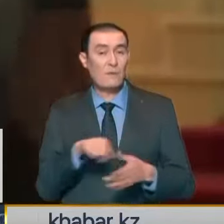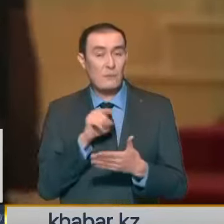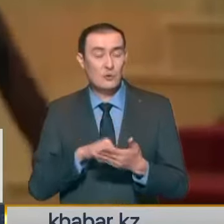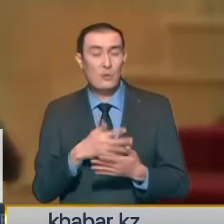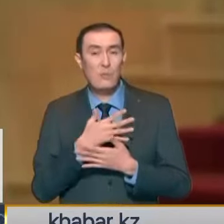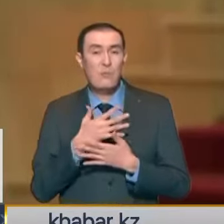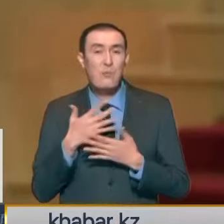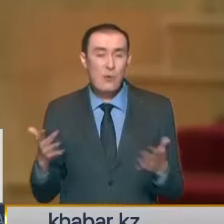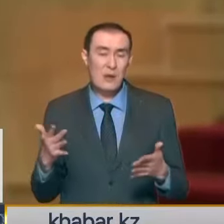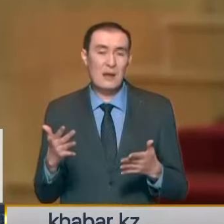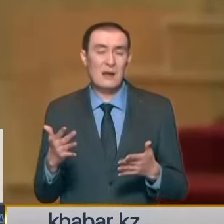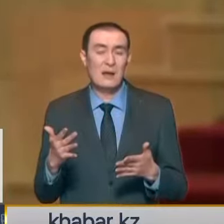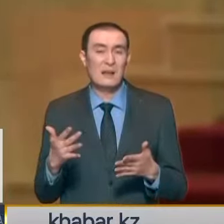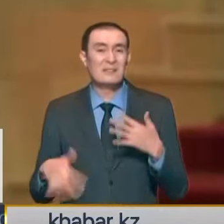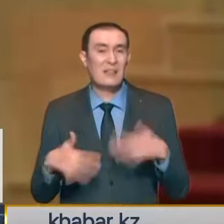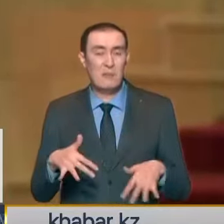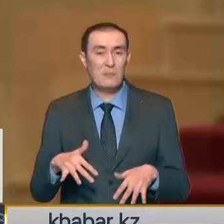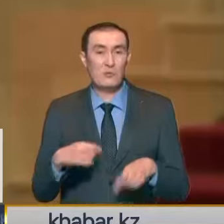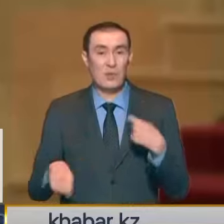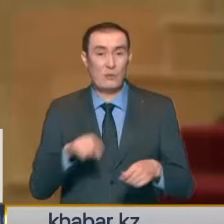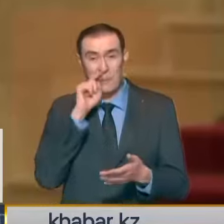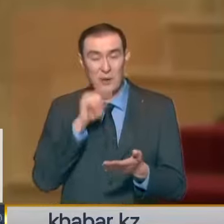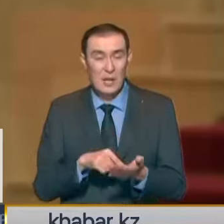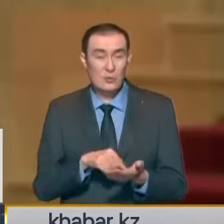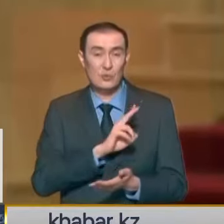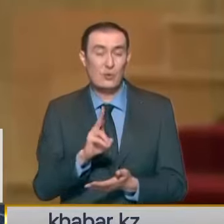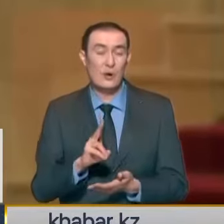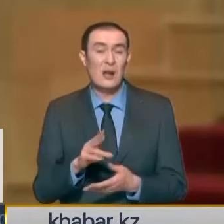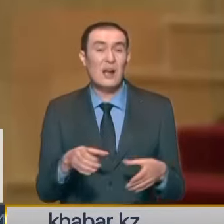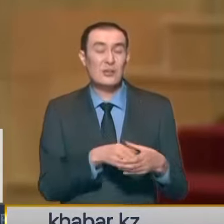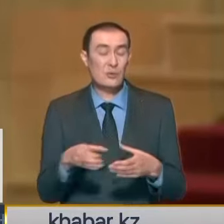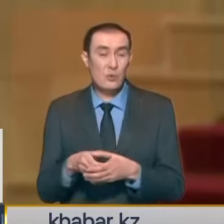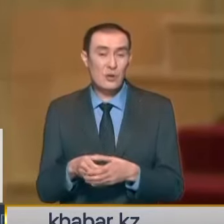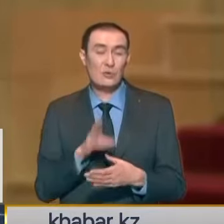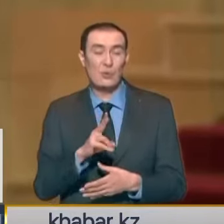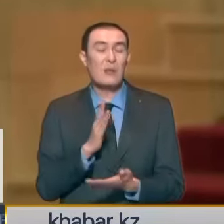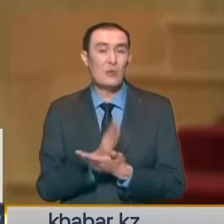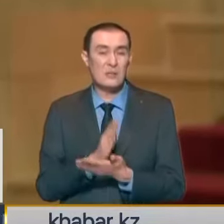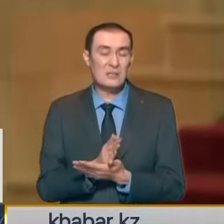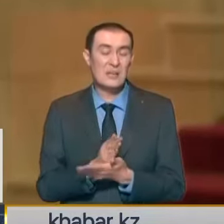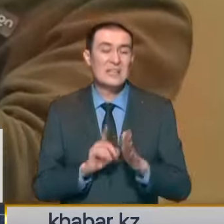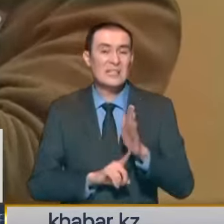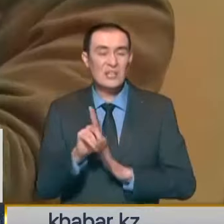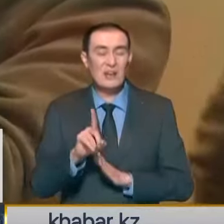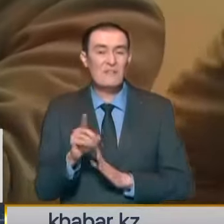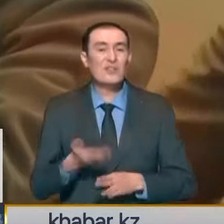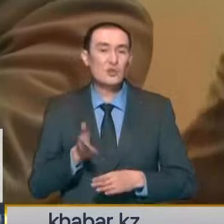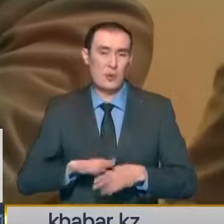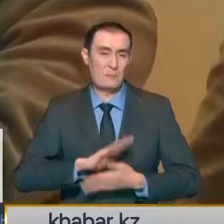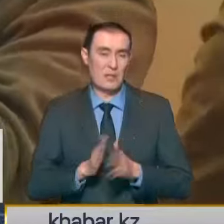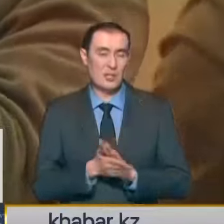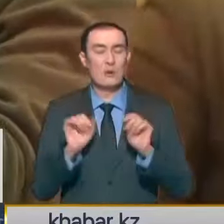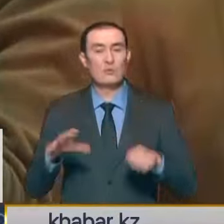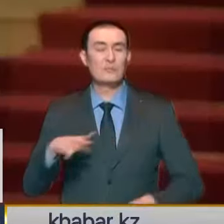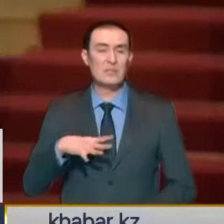более уязвимыми к торговле людьми зачастую оказываются те категории лиц, которые находятся изначально в уязвимом положении. Это